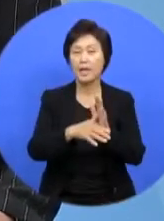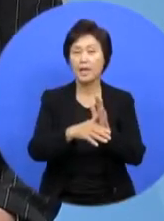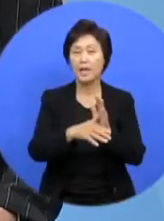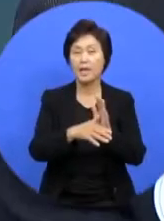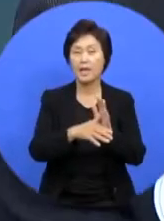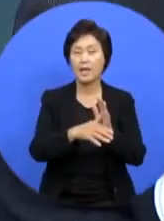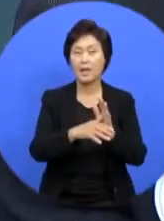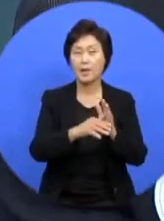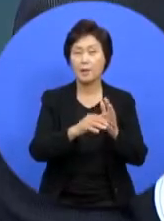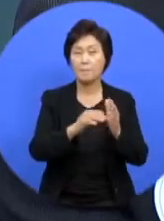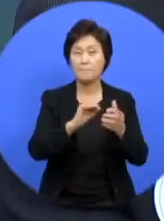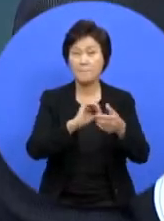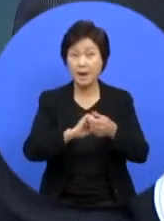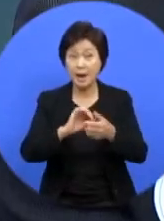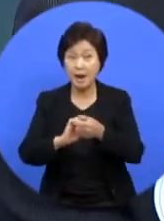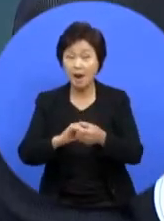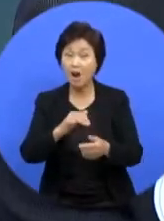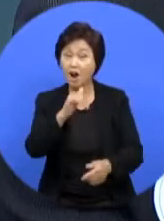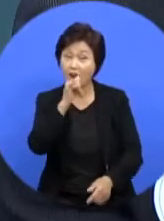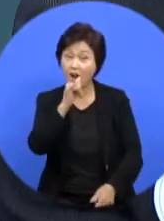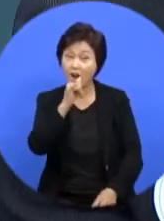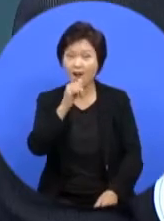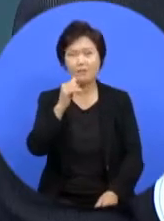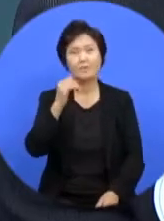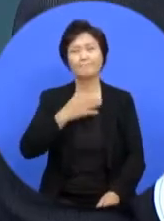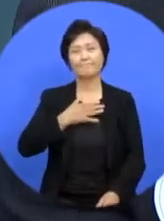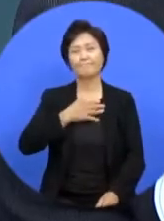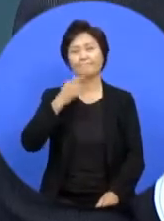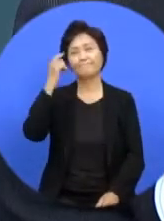않았어요? 생각했던 것보다 사실 네.